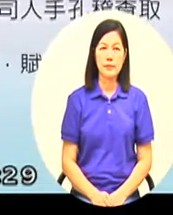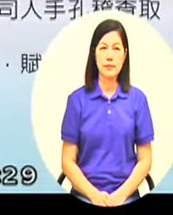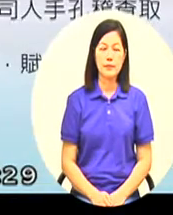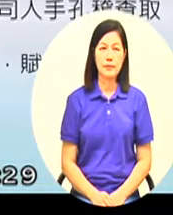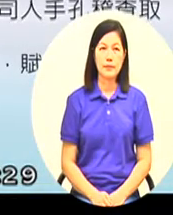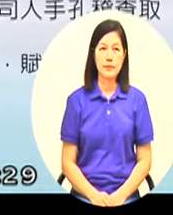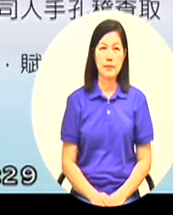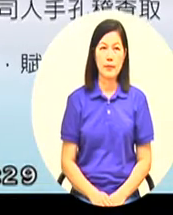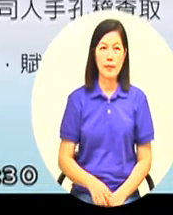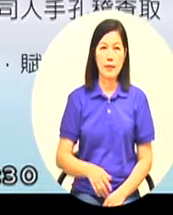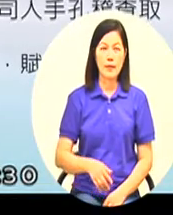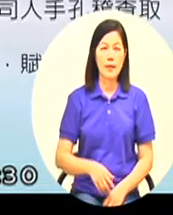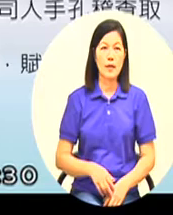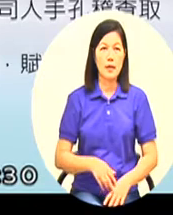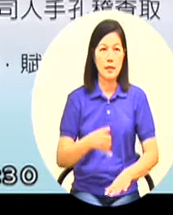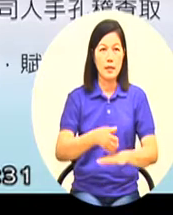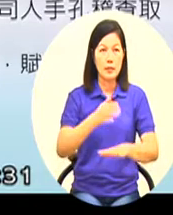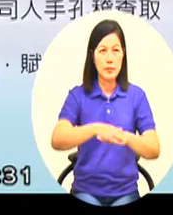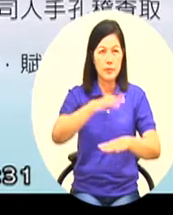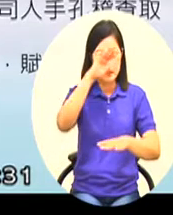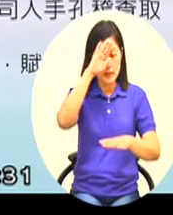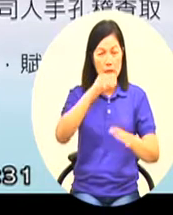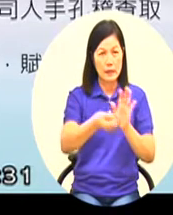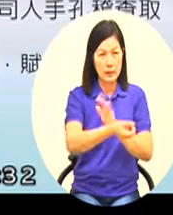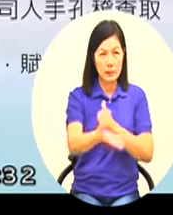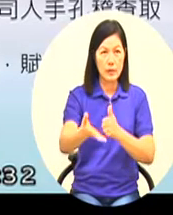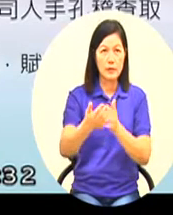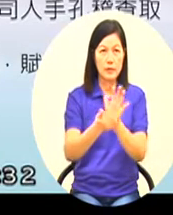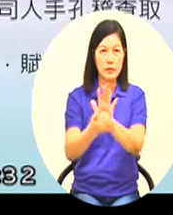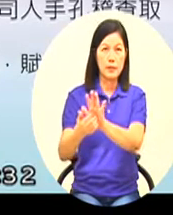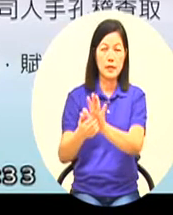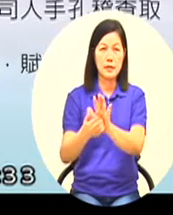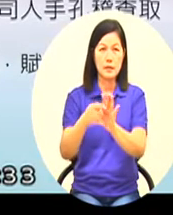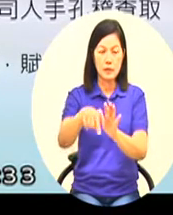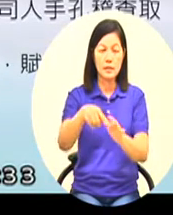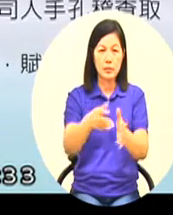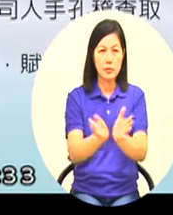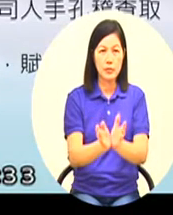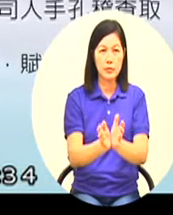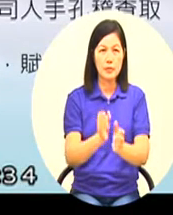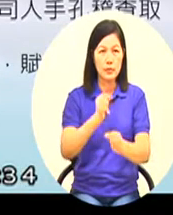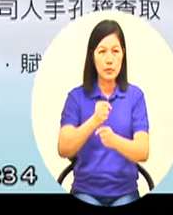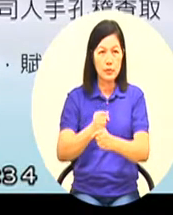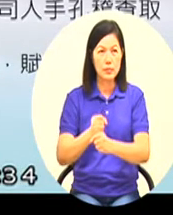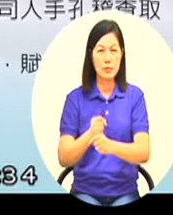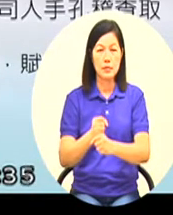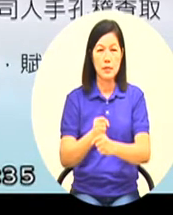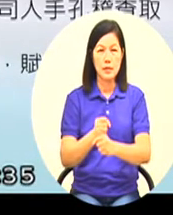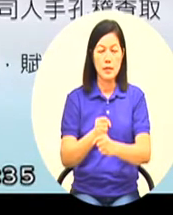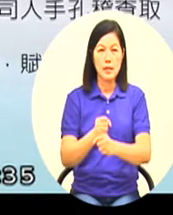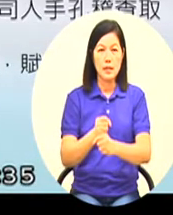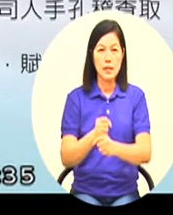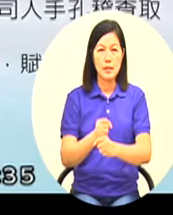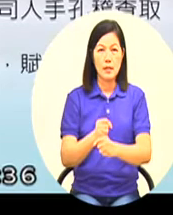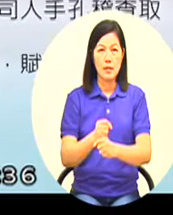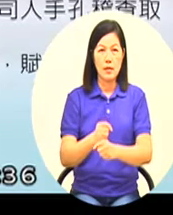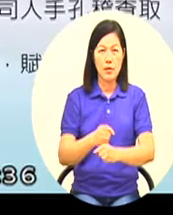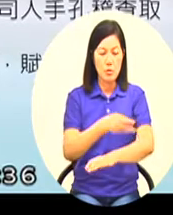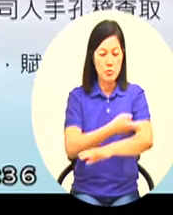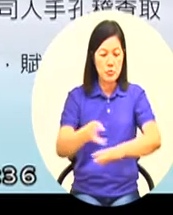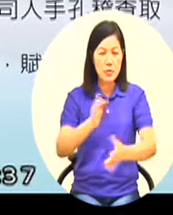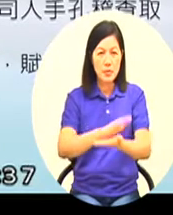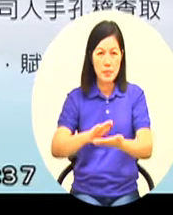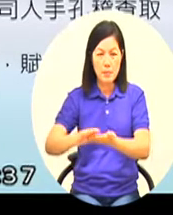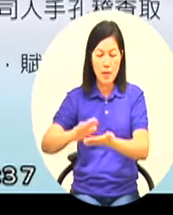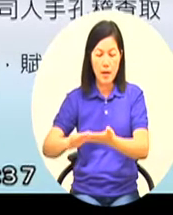好，那登革热防治这总共有2页的部分，这个部分包含执行有关于排水沟的沟壁的